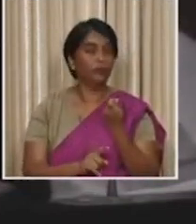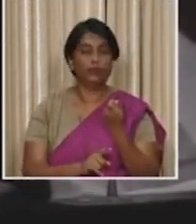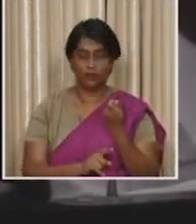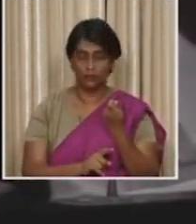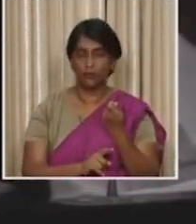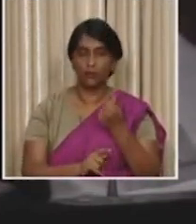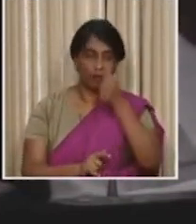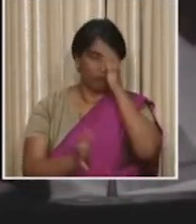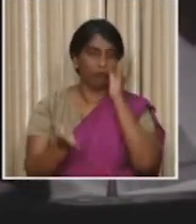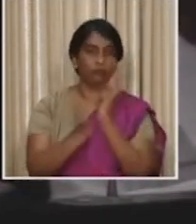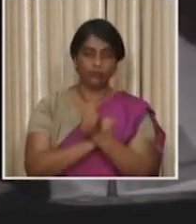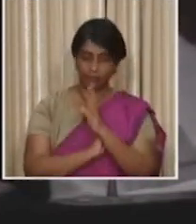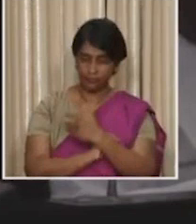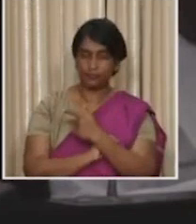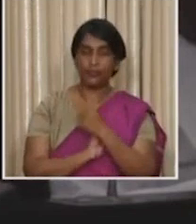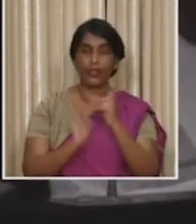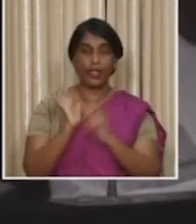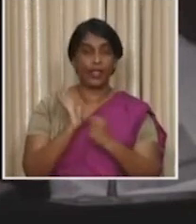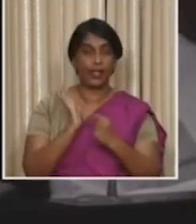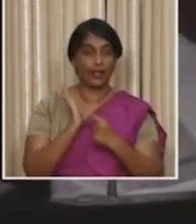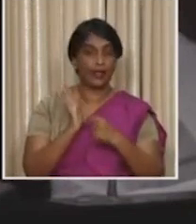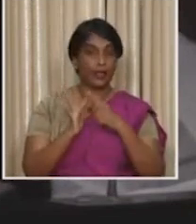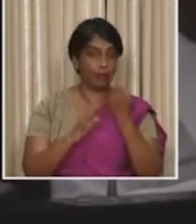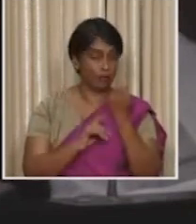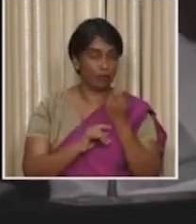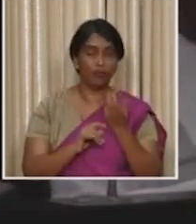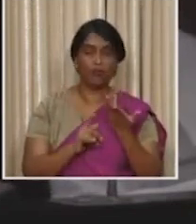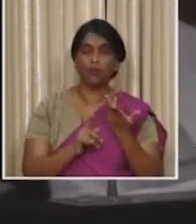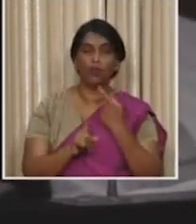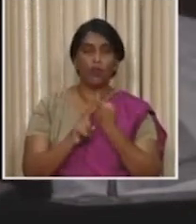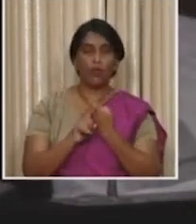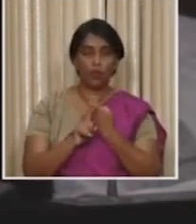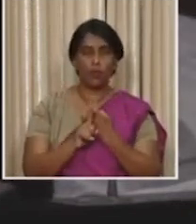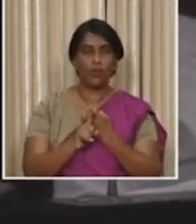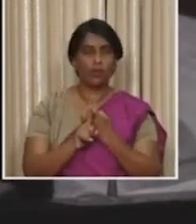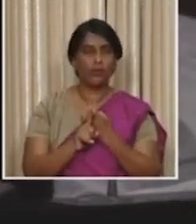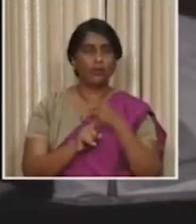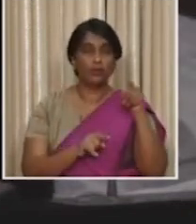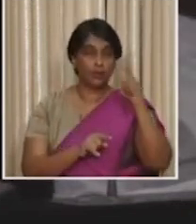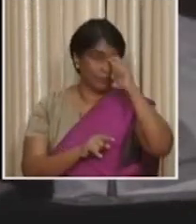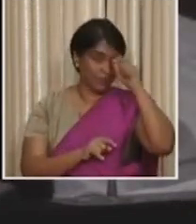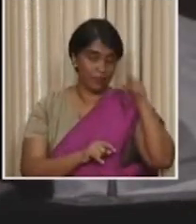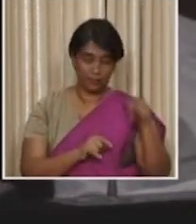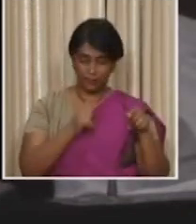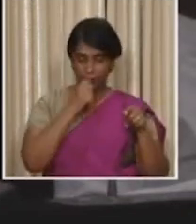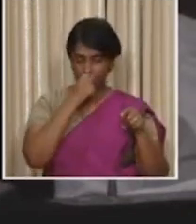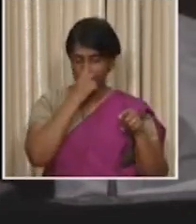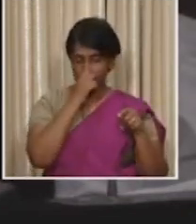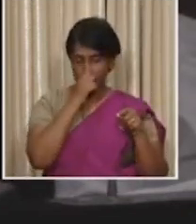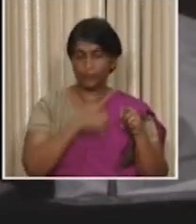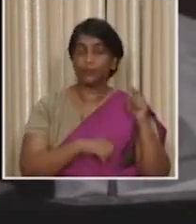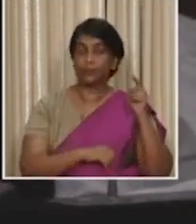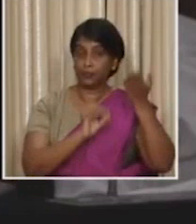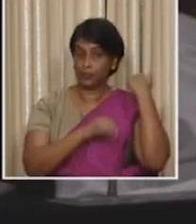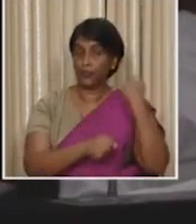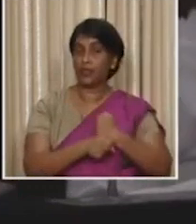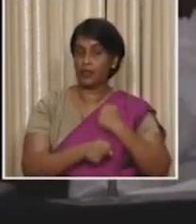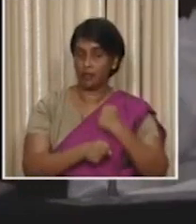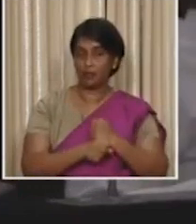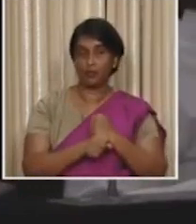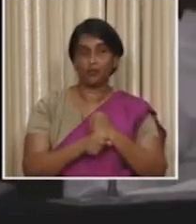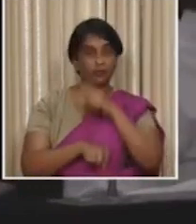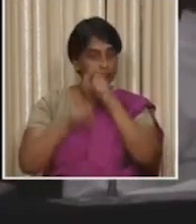குமரன் பத்மநாதனை கைது செய்து அவருக்கூடாக இருந்த சொத்துக்களை இந்த அரசாங்கத்தில் இருந்தவர்கள் கொள்ளையடித்து அந்த பணத்துக்கு என்ன நடந்தது?